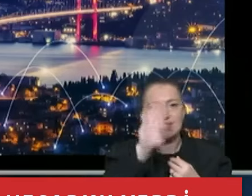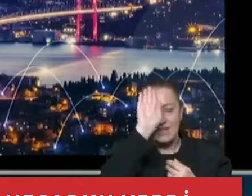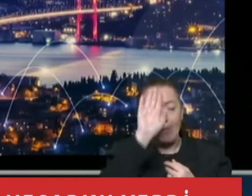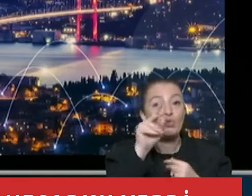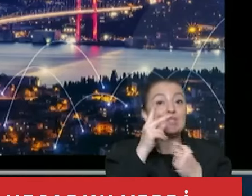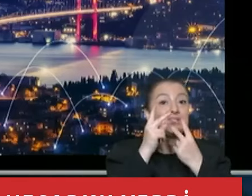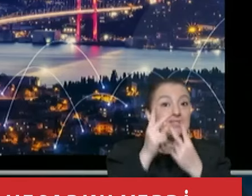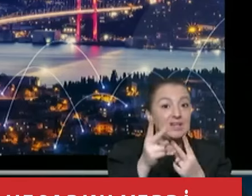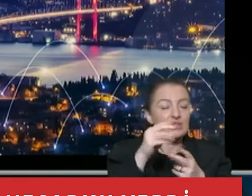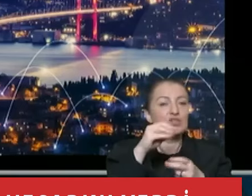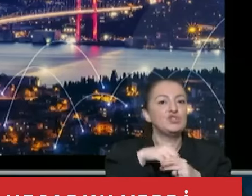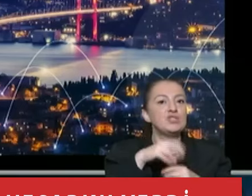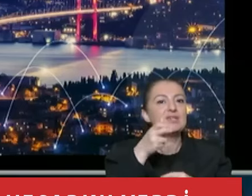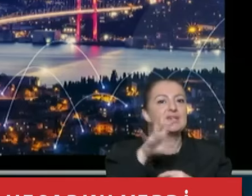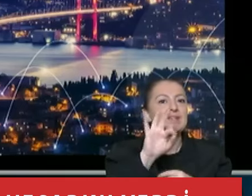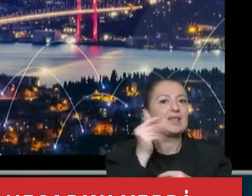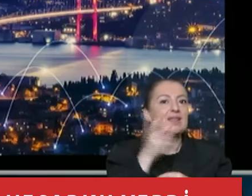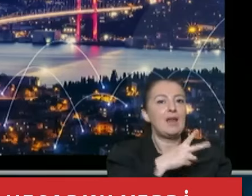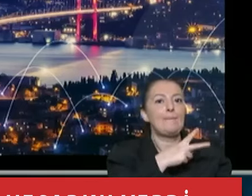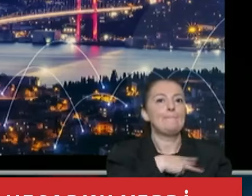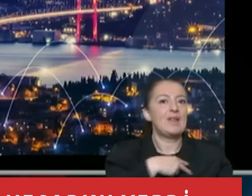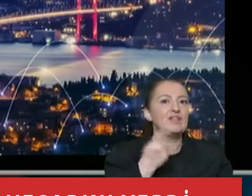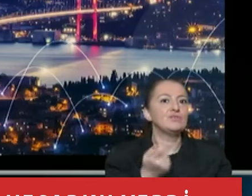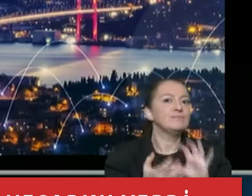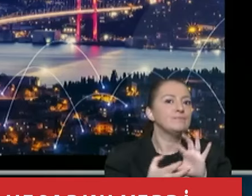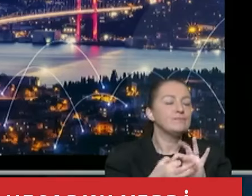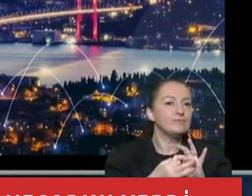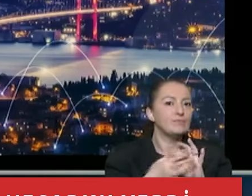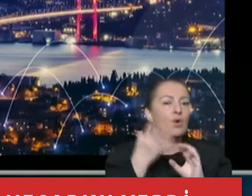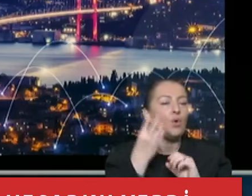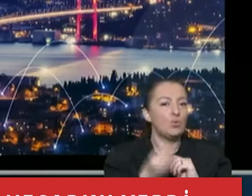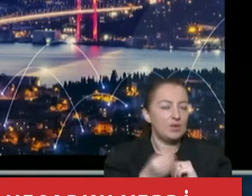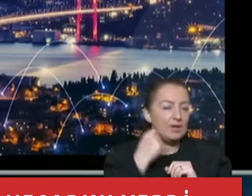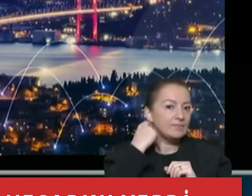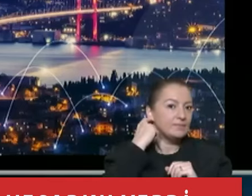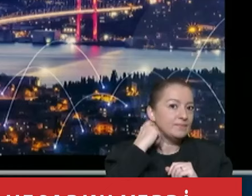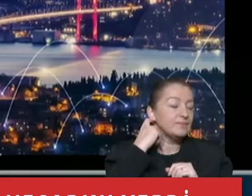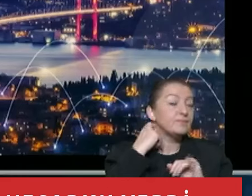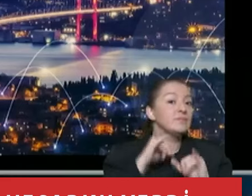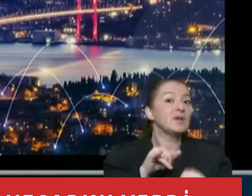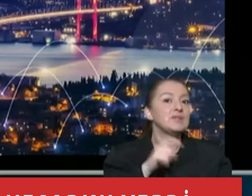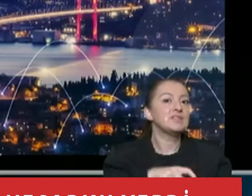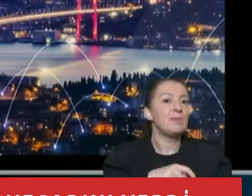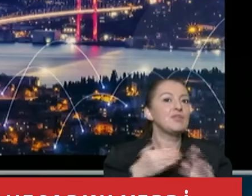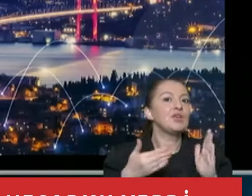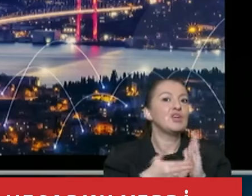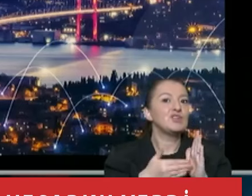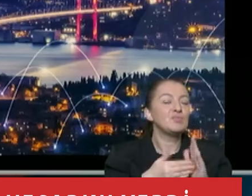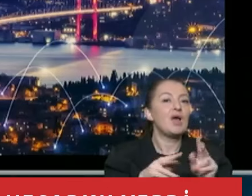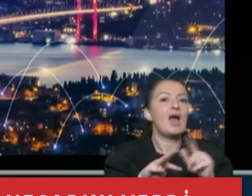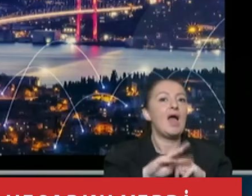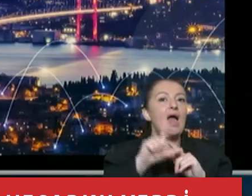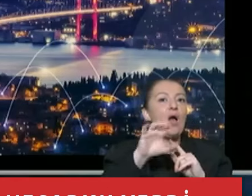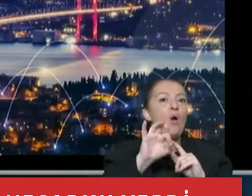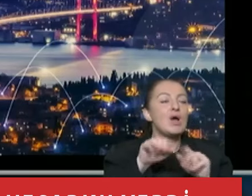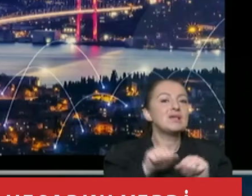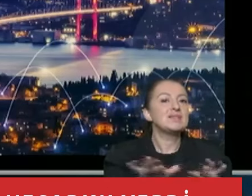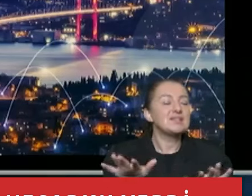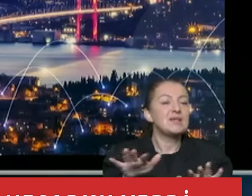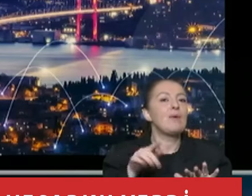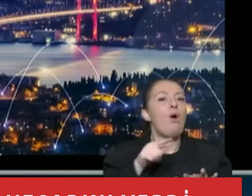içerisinde 80 tane belediye ve iştirakleri uygulamaları yer alırken aynı zamanda girişimcilik ekosistemi için dijital